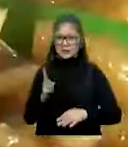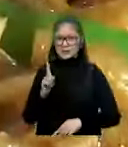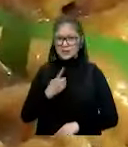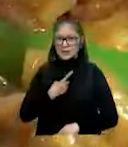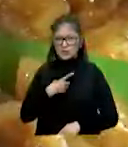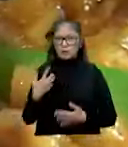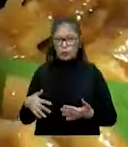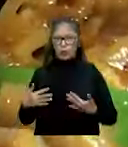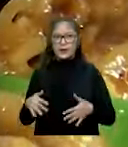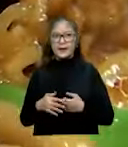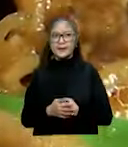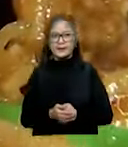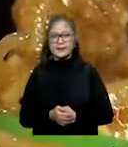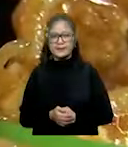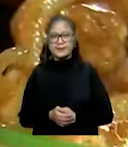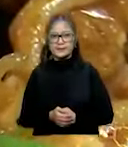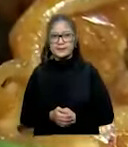Wagyu di atas tungku bakar.